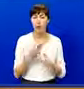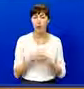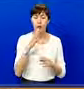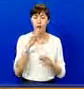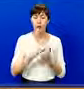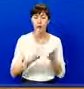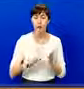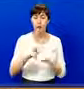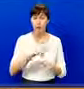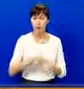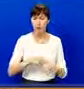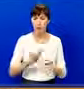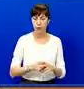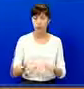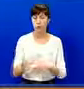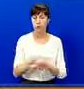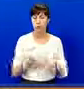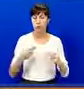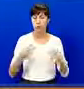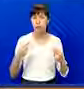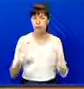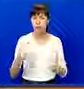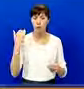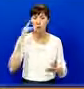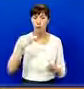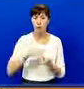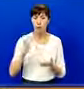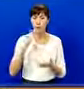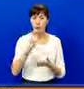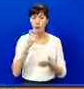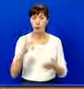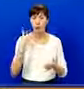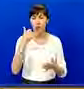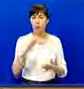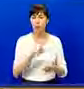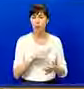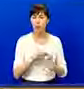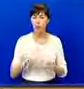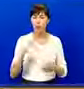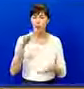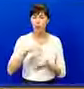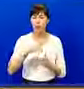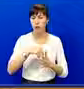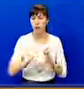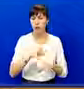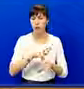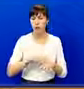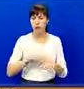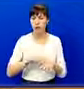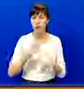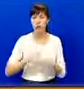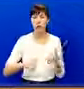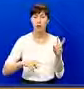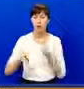арыздармен полицияға аталған базарда сауда жасайтын Түркістан қаласының бірнеше тұрғыны хабарласқан. Түркістан қалалық ішкі істер бөлімінің полицейлерінің жедел